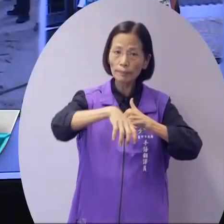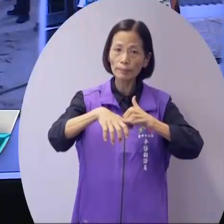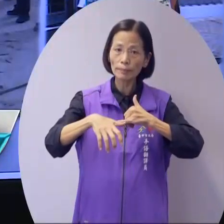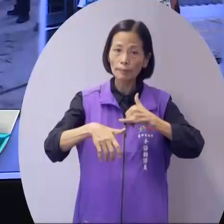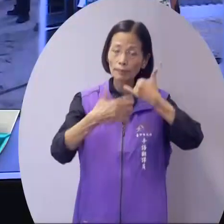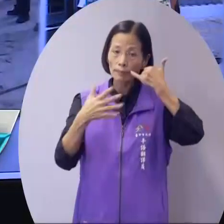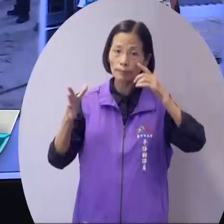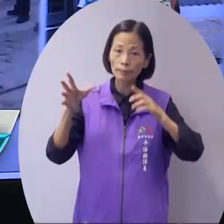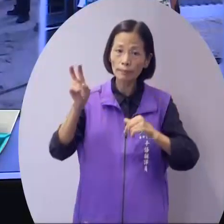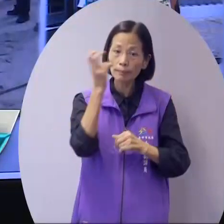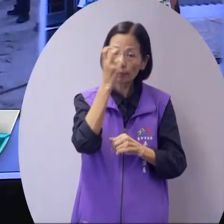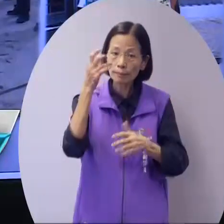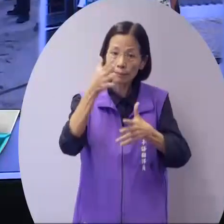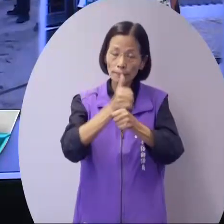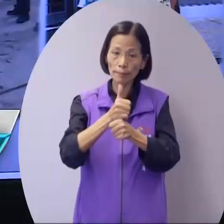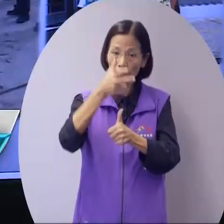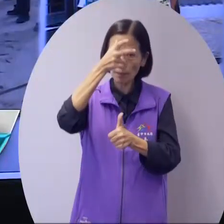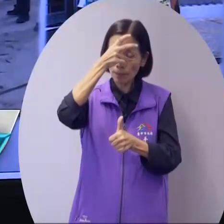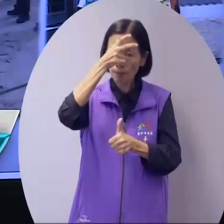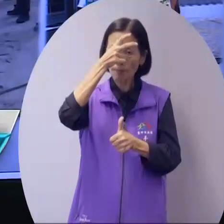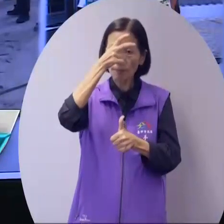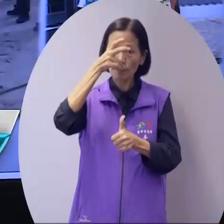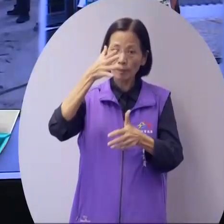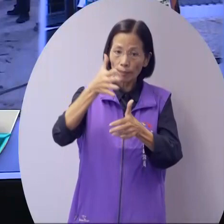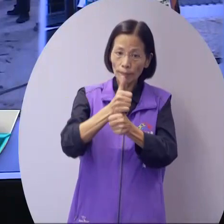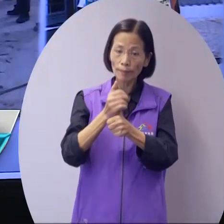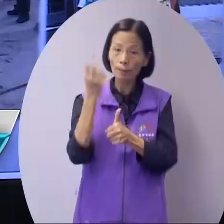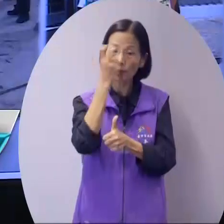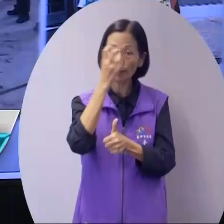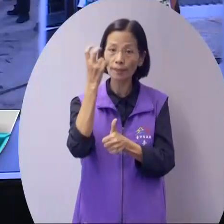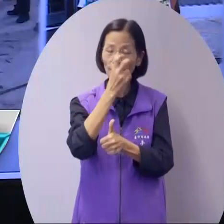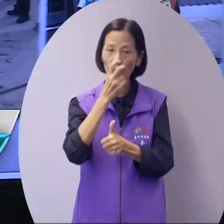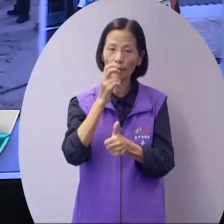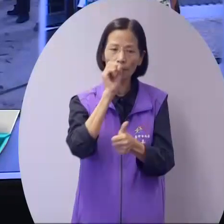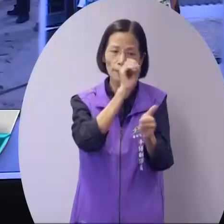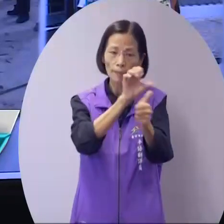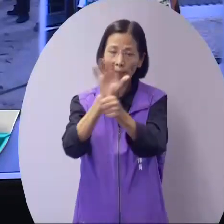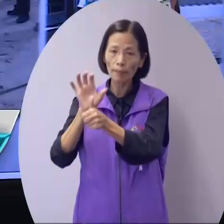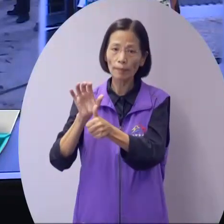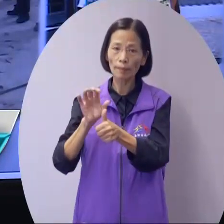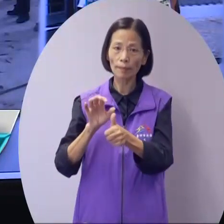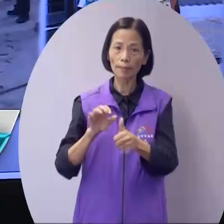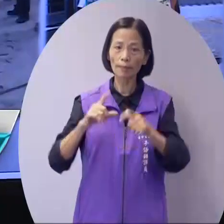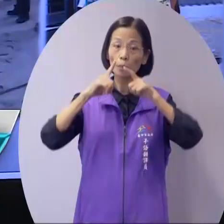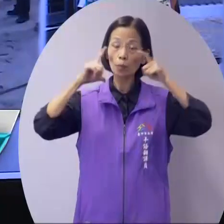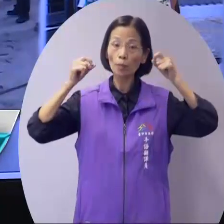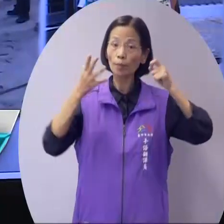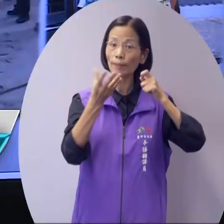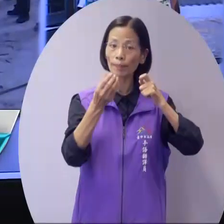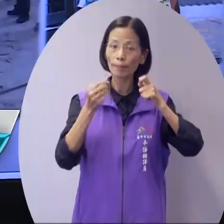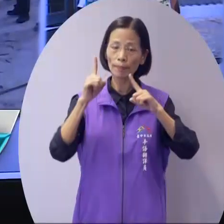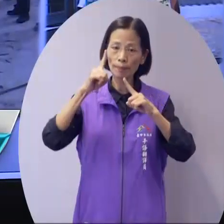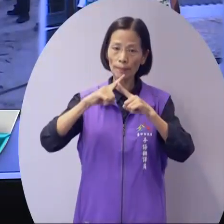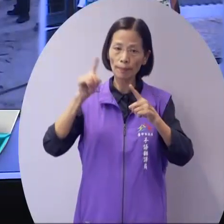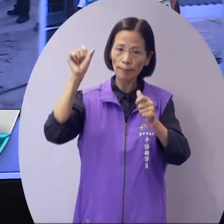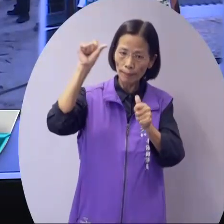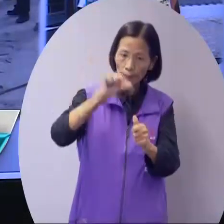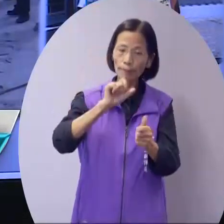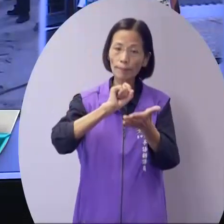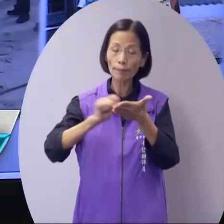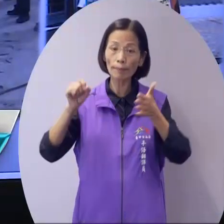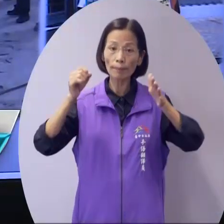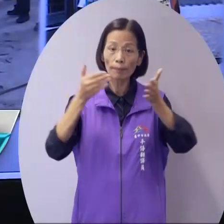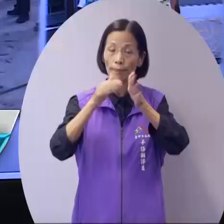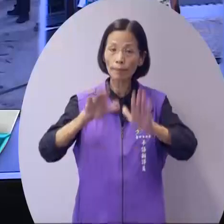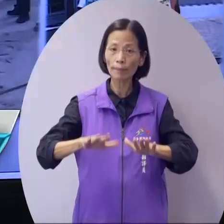巡署还有港务警察总队巡检及先导，对于相关未戴口罩的进行举发，那目